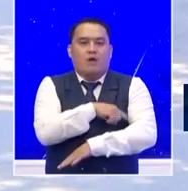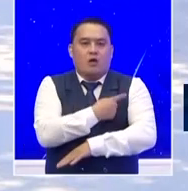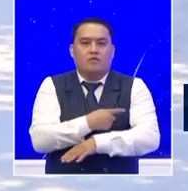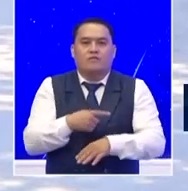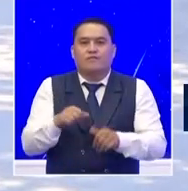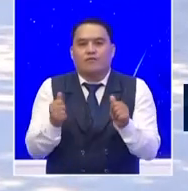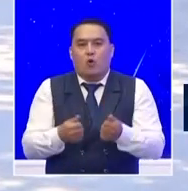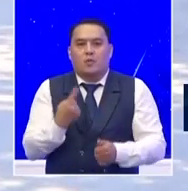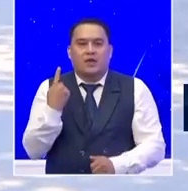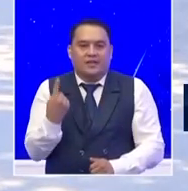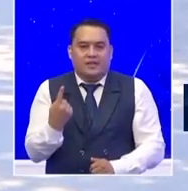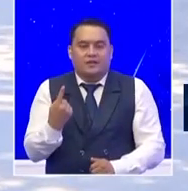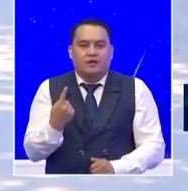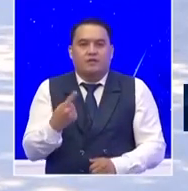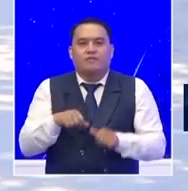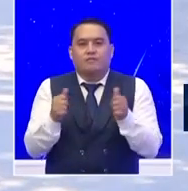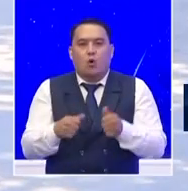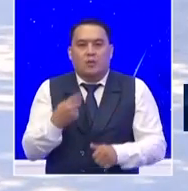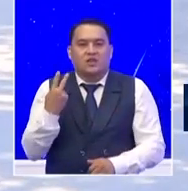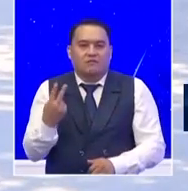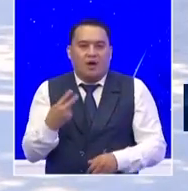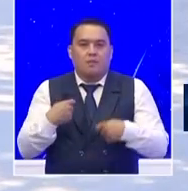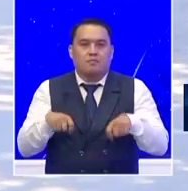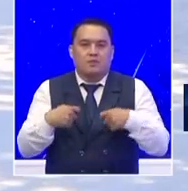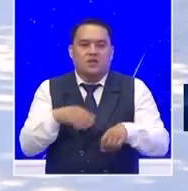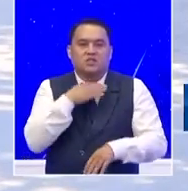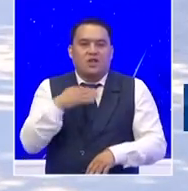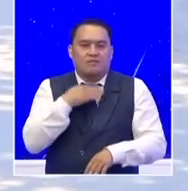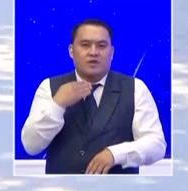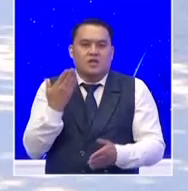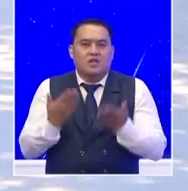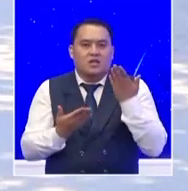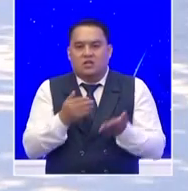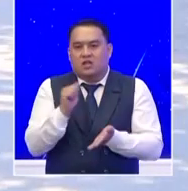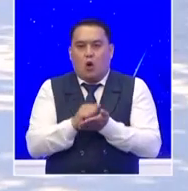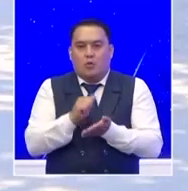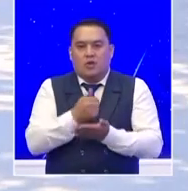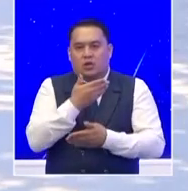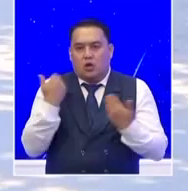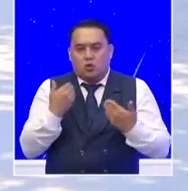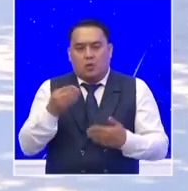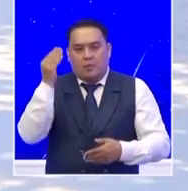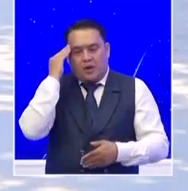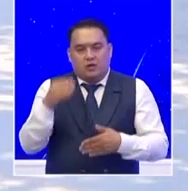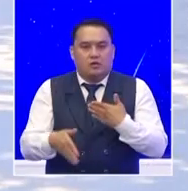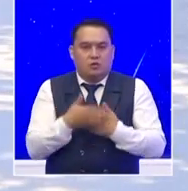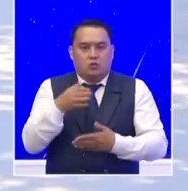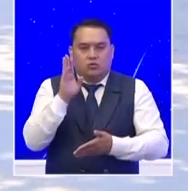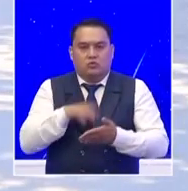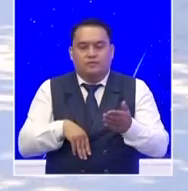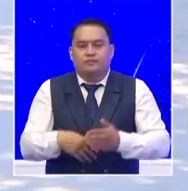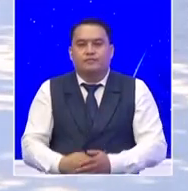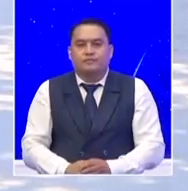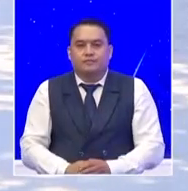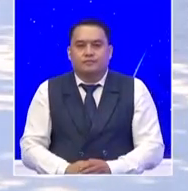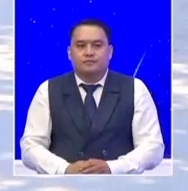форму 1 на живой скот, форму 2 на мясопродукты. В случае отсутствия указанных документов будут приниматься меры административного характера.